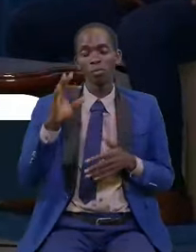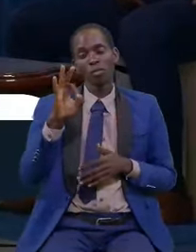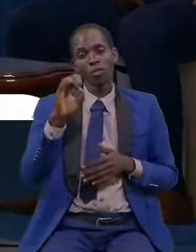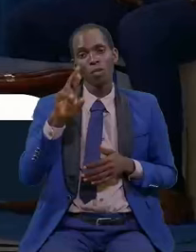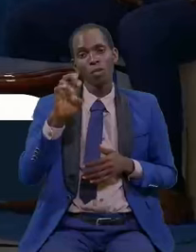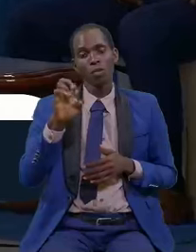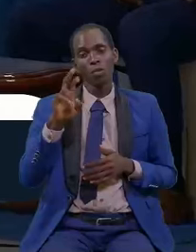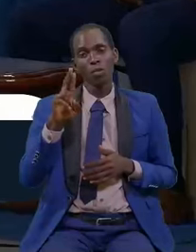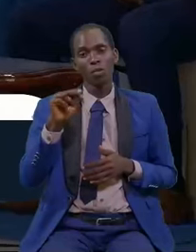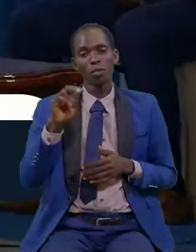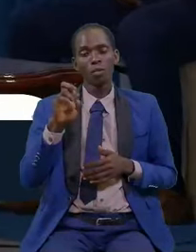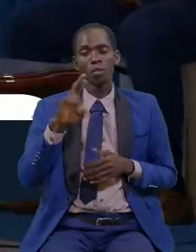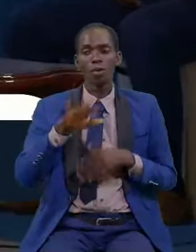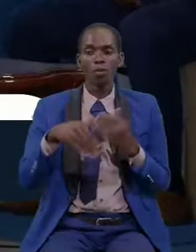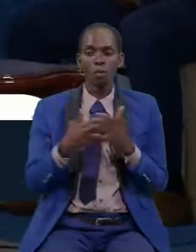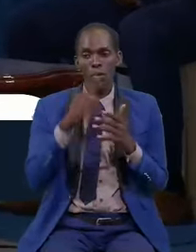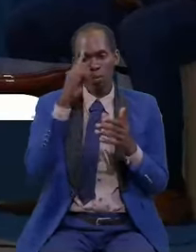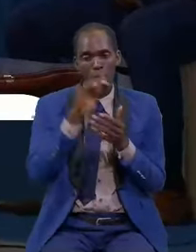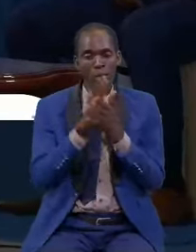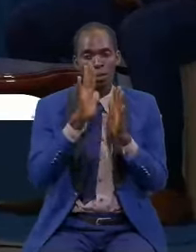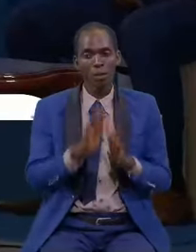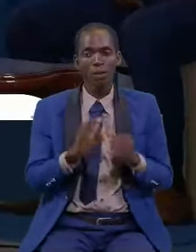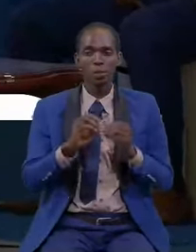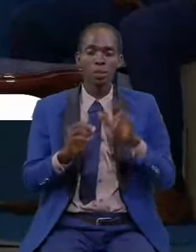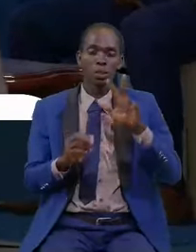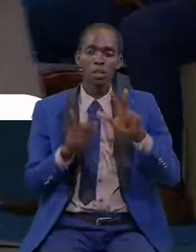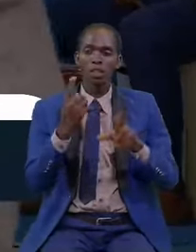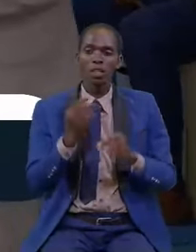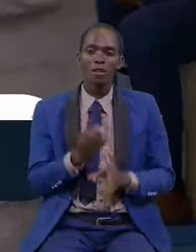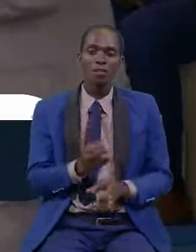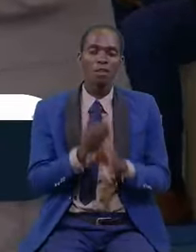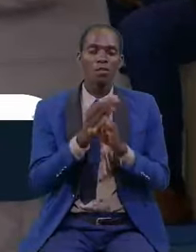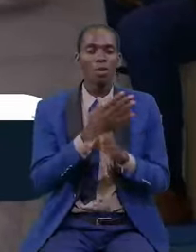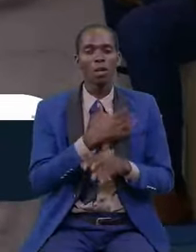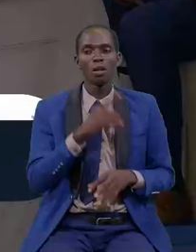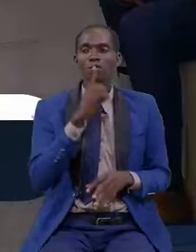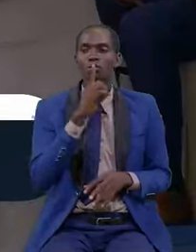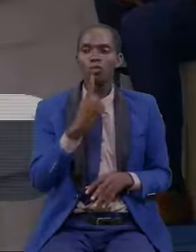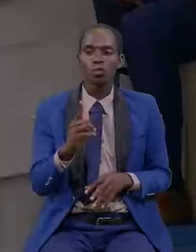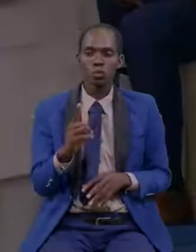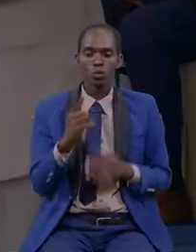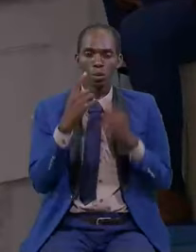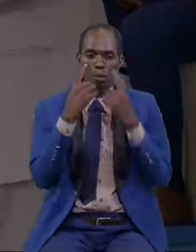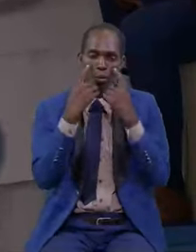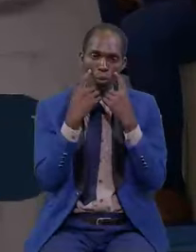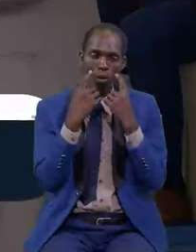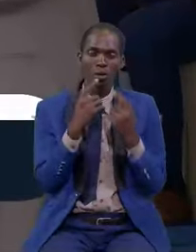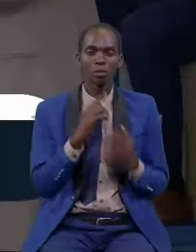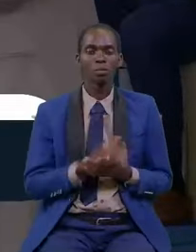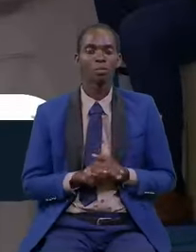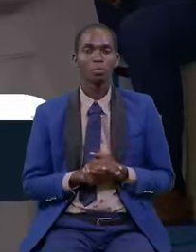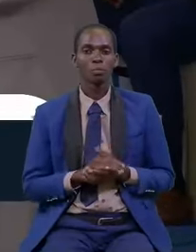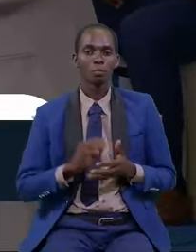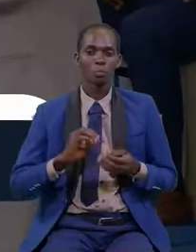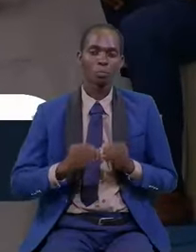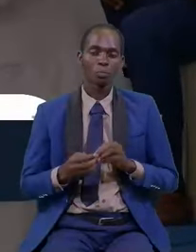le témoin fidèle et vrai. Il est votre ami. Numéro un, la fondation